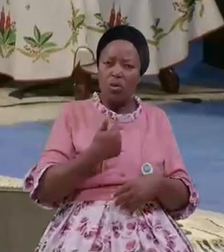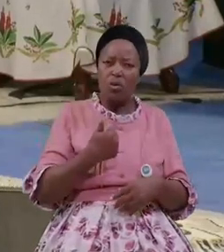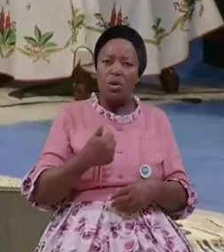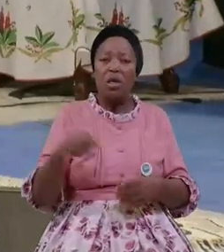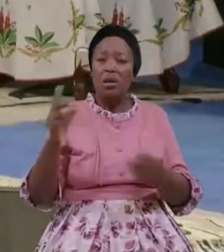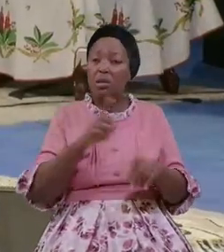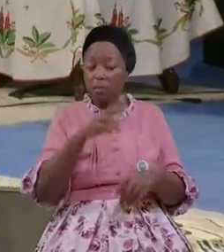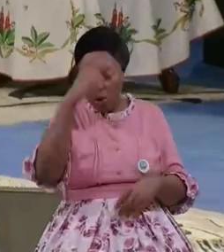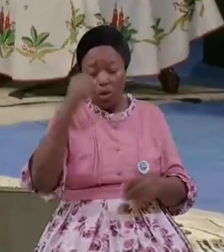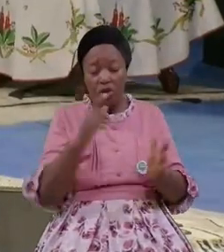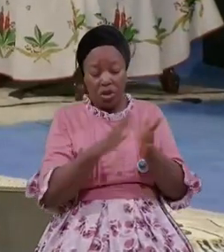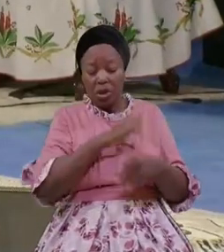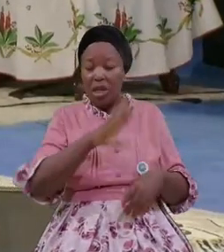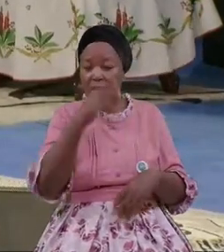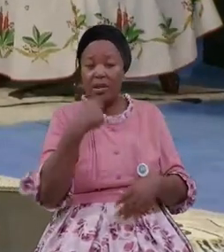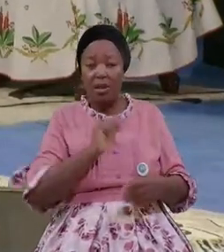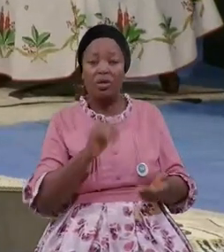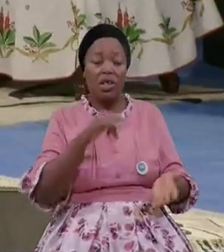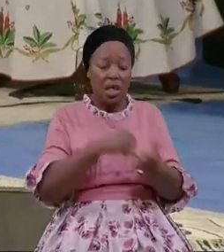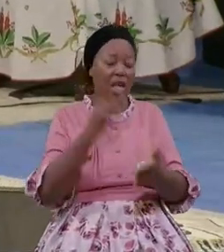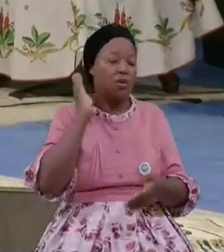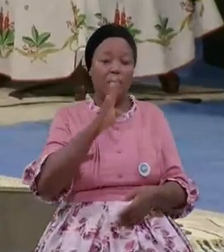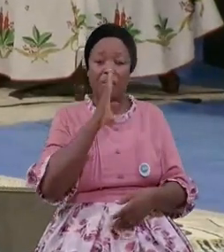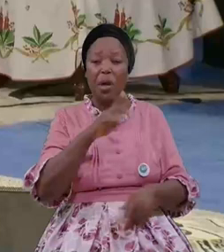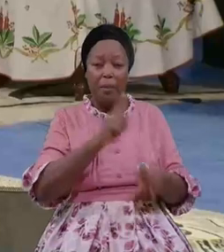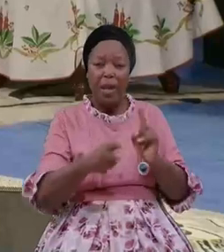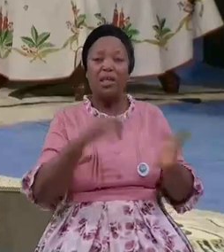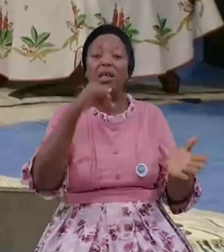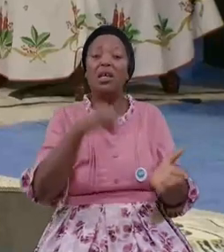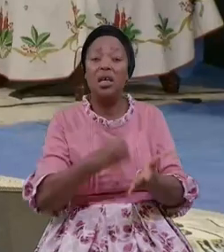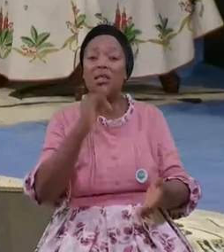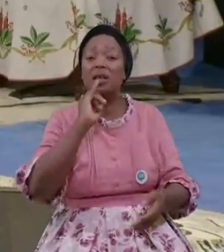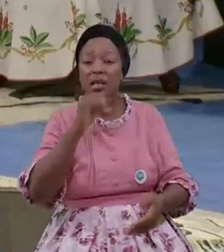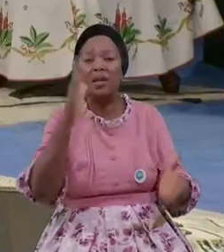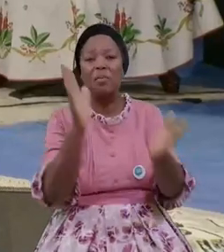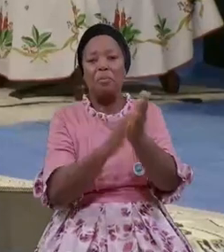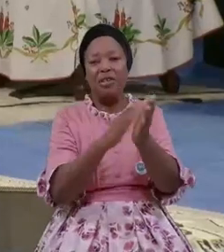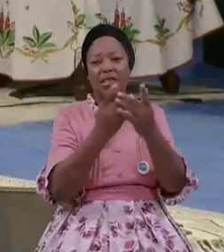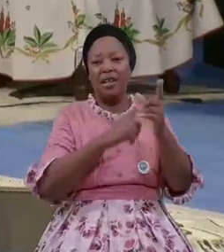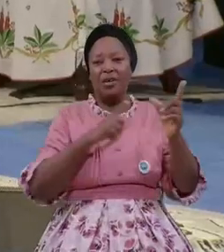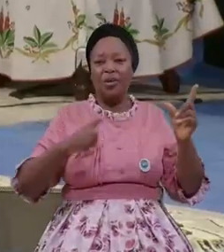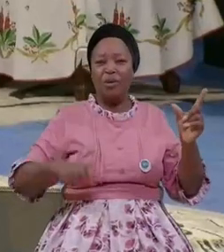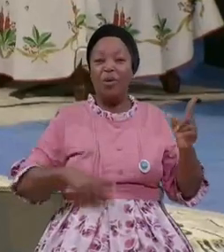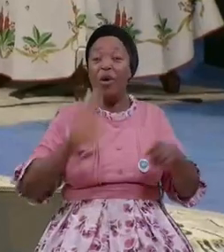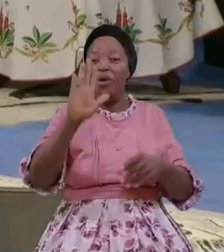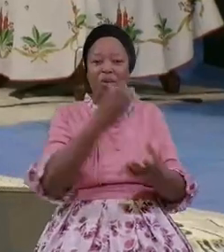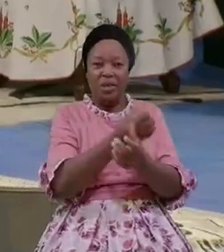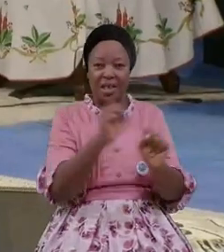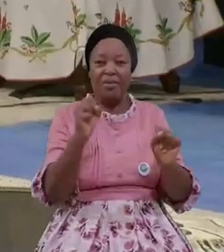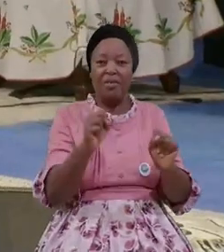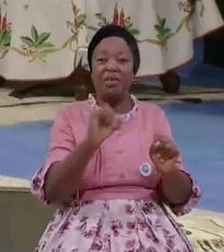ce n'est pas que ce sera que c'est maintenant gloire à Dieu votre